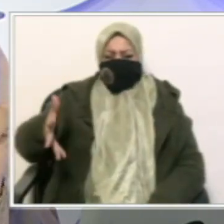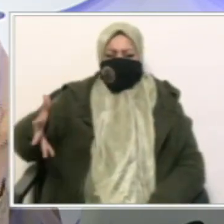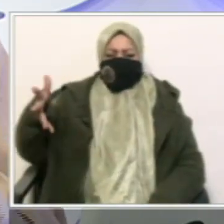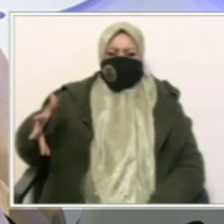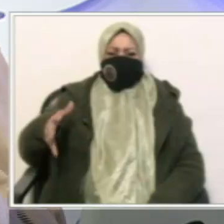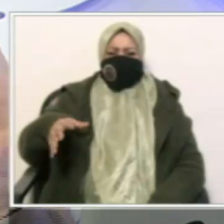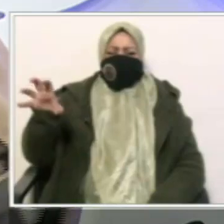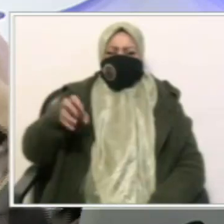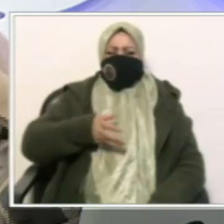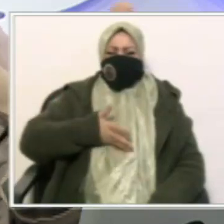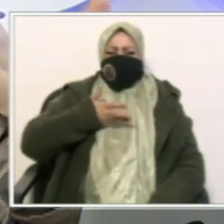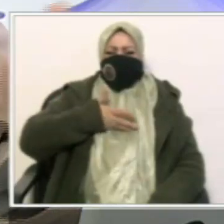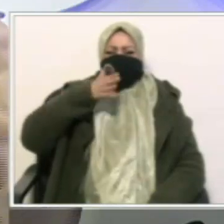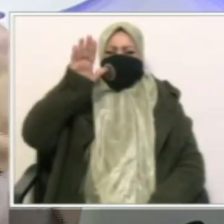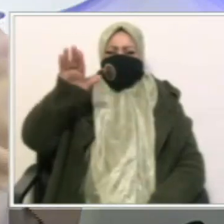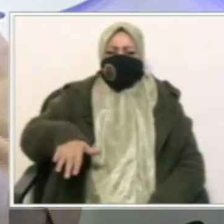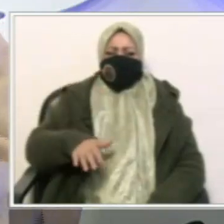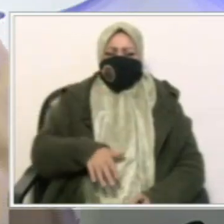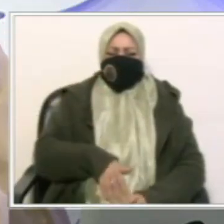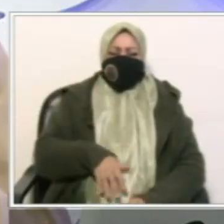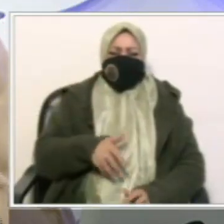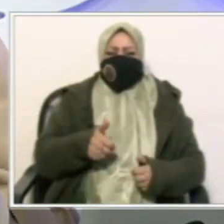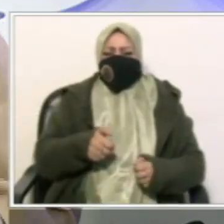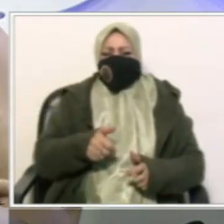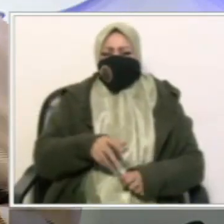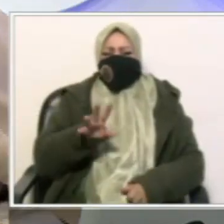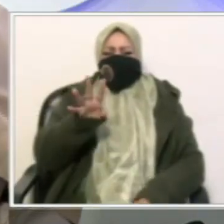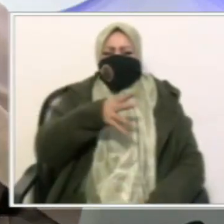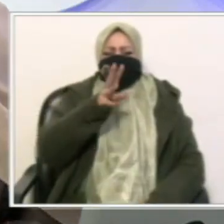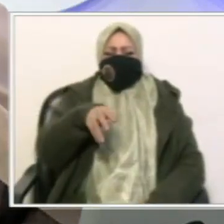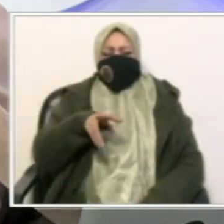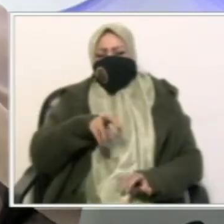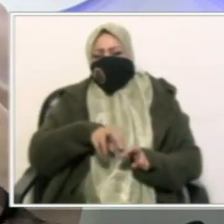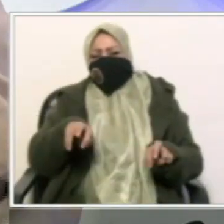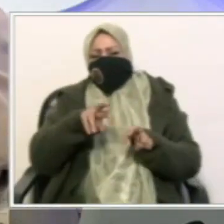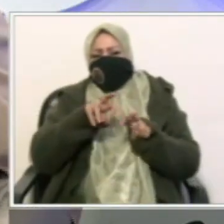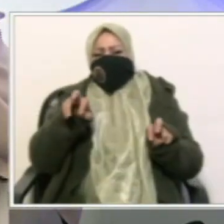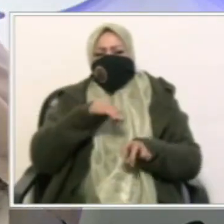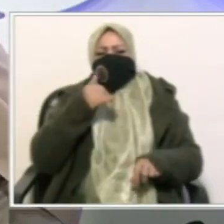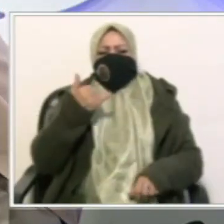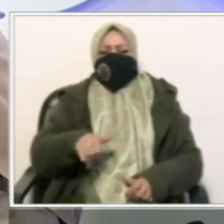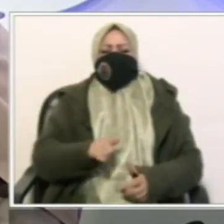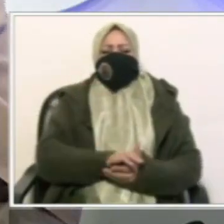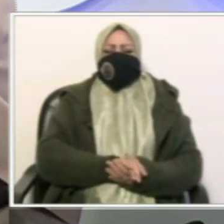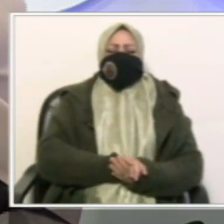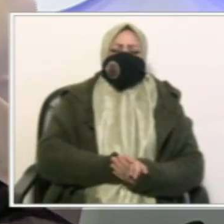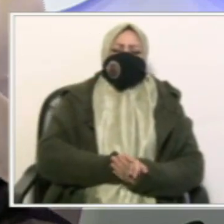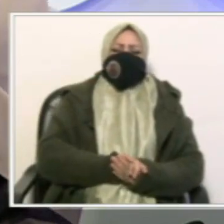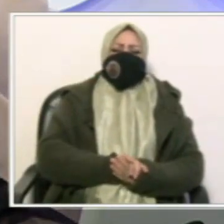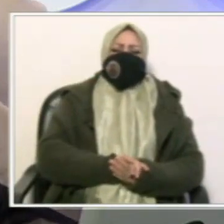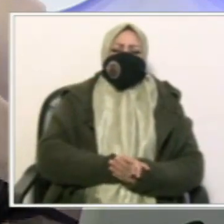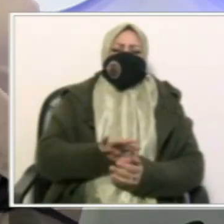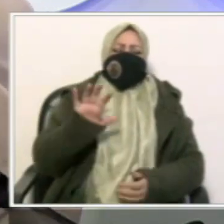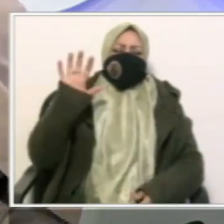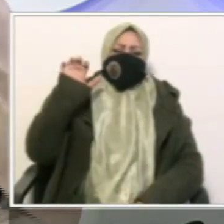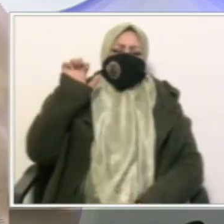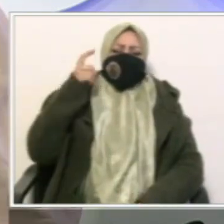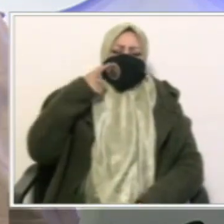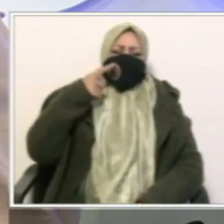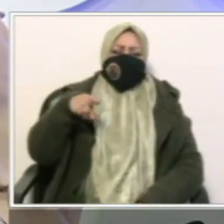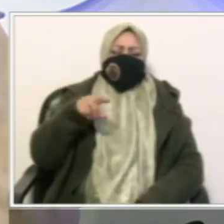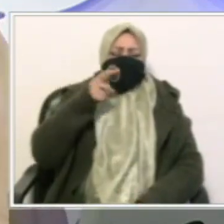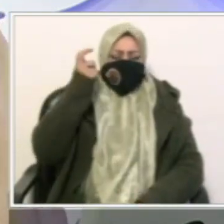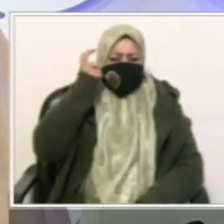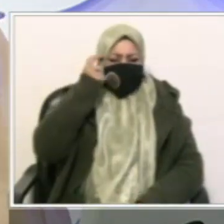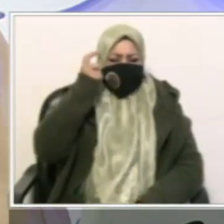هذه الخاصية خلاص معاش يرد إلى أطفالك. حتى الغرب الذين صنعوا هذا الفجور جعلوا هم تطغى عليهم المادة